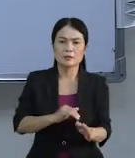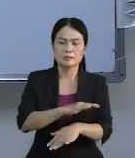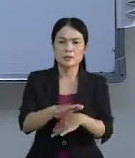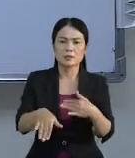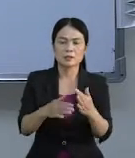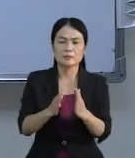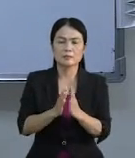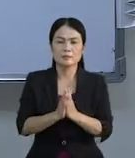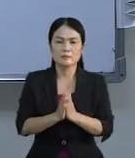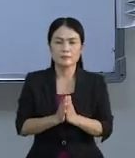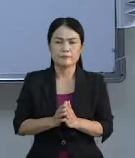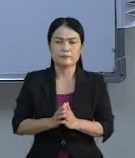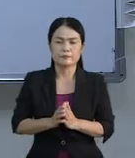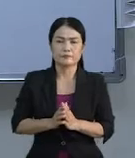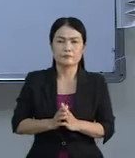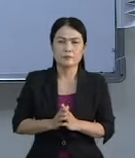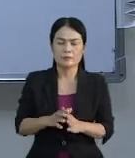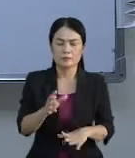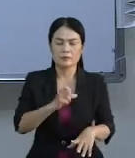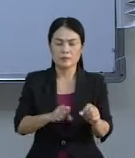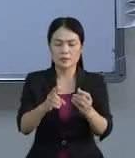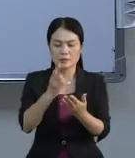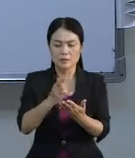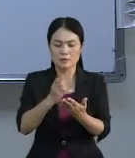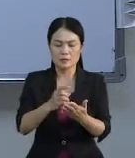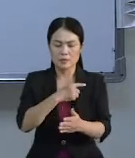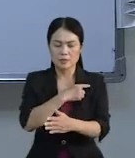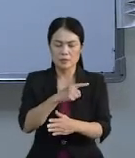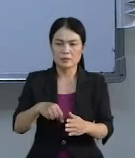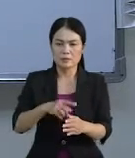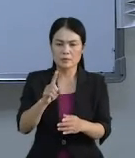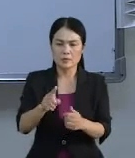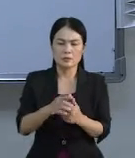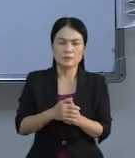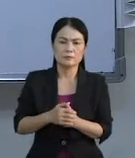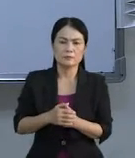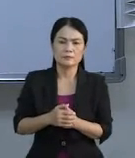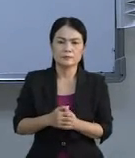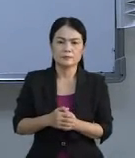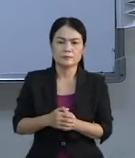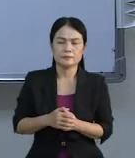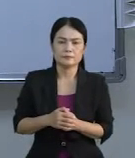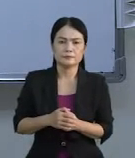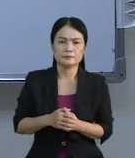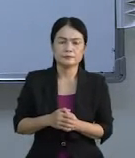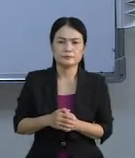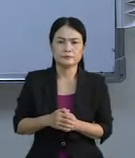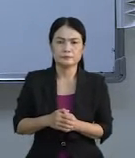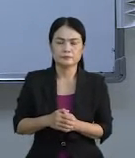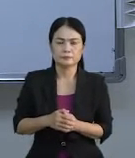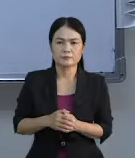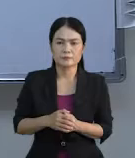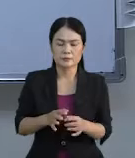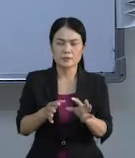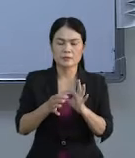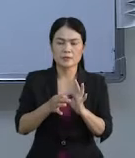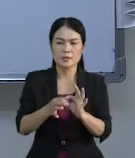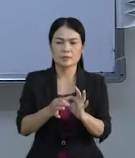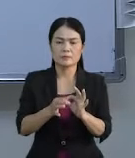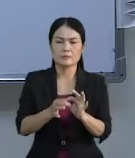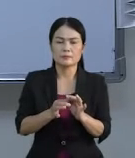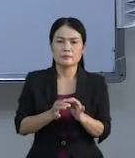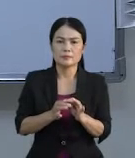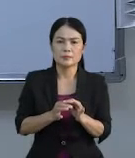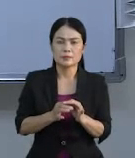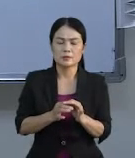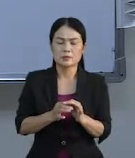ណដូច្នេះយើងនឹងបន្តទៅដល់មេរៀនរបស់យើងមួយទៀតបាទគឺតាក់ទងជាមួយនឹ